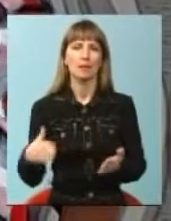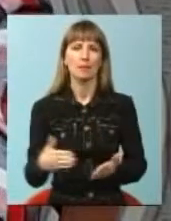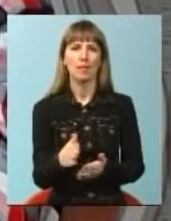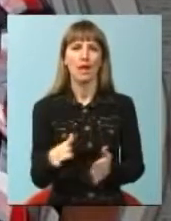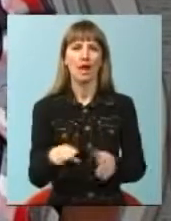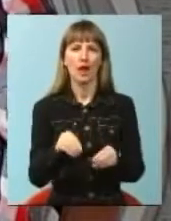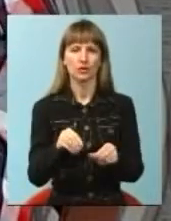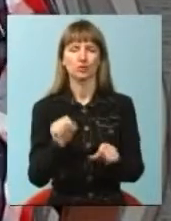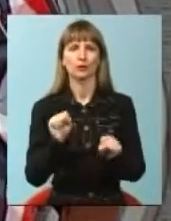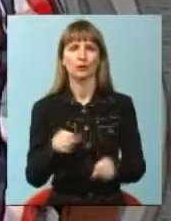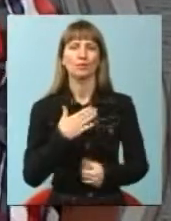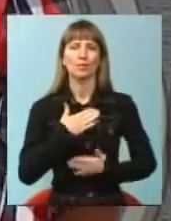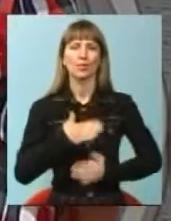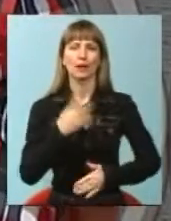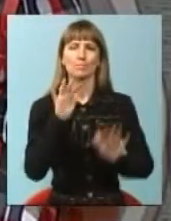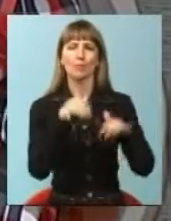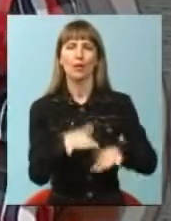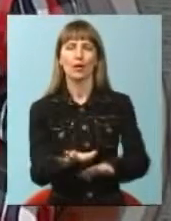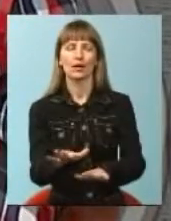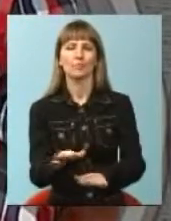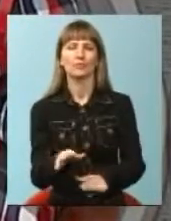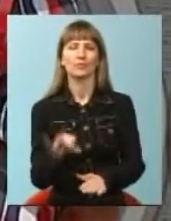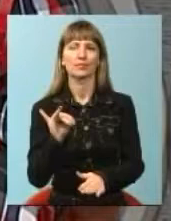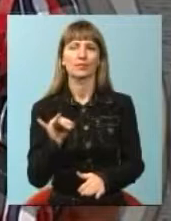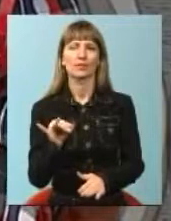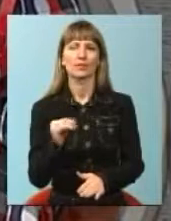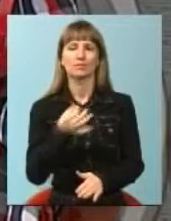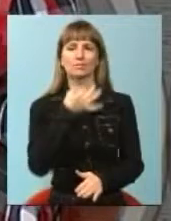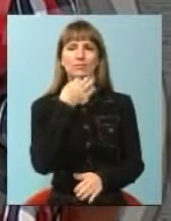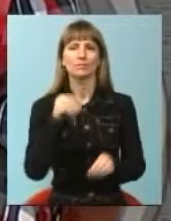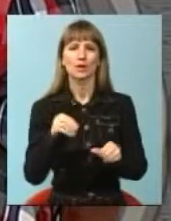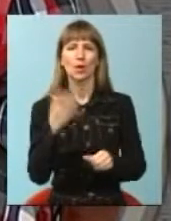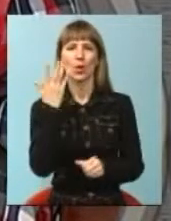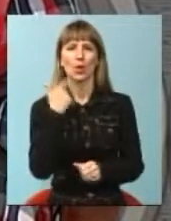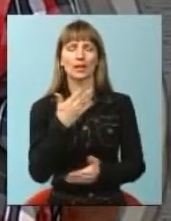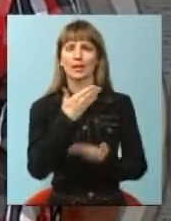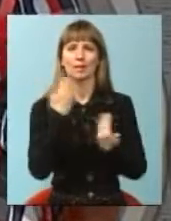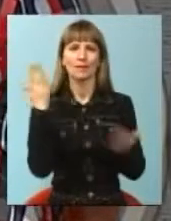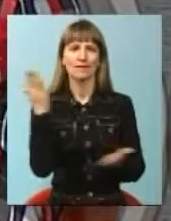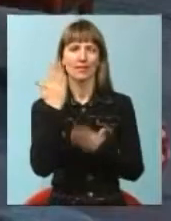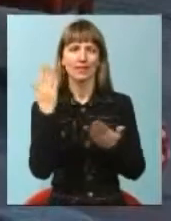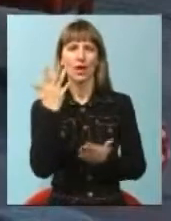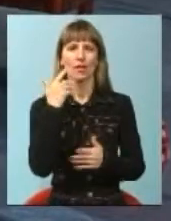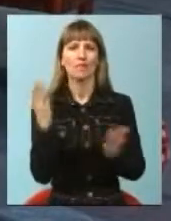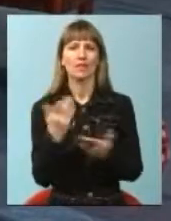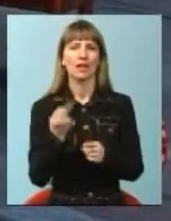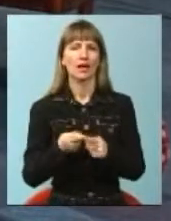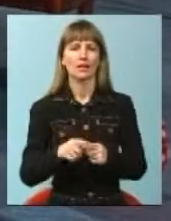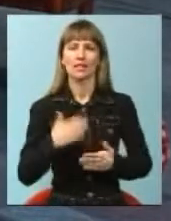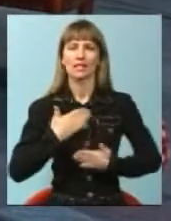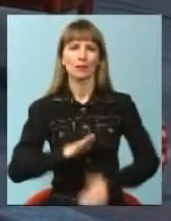таки милуватися морем і милуватися піском, коли там дійсно немає вітру, бо коли вітер, це не дуже